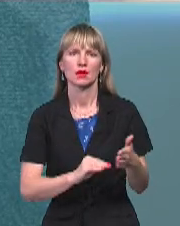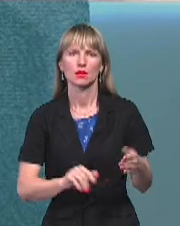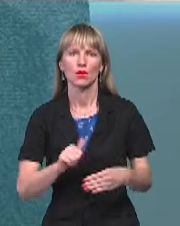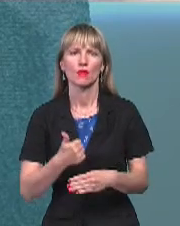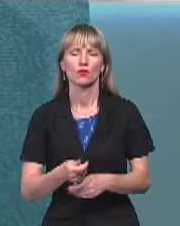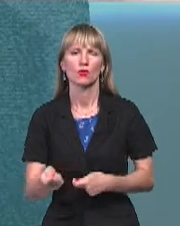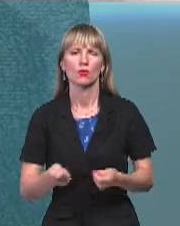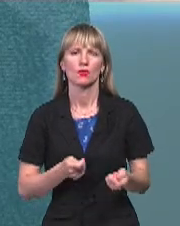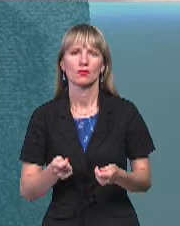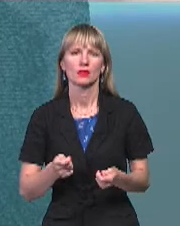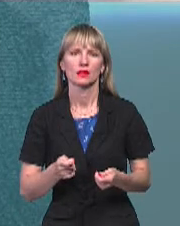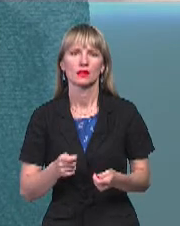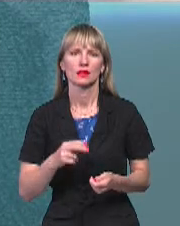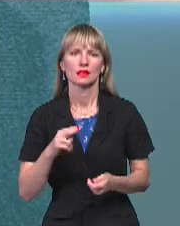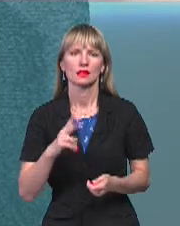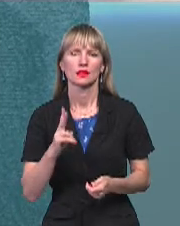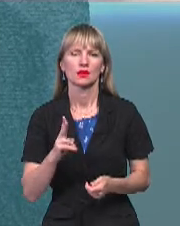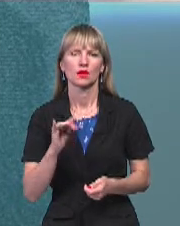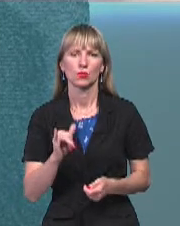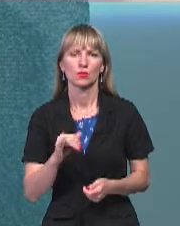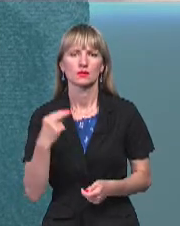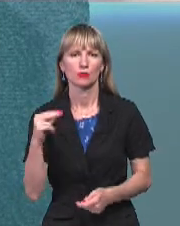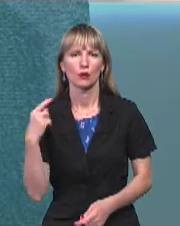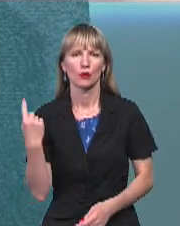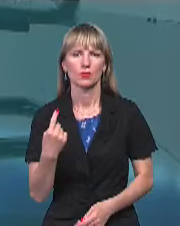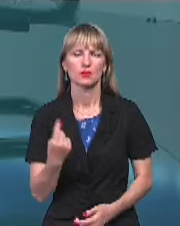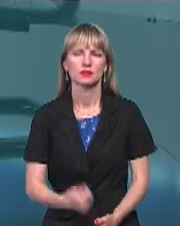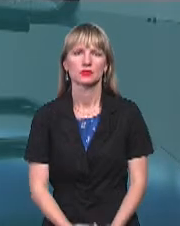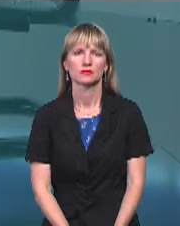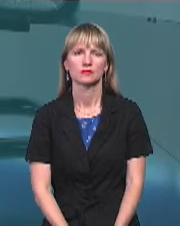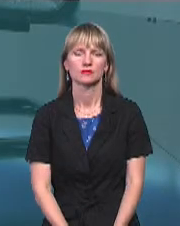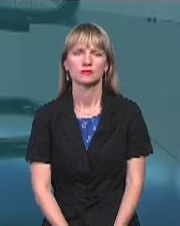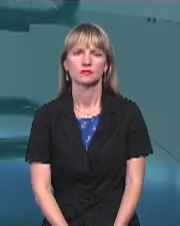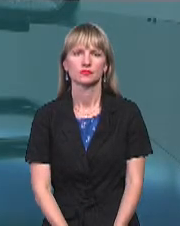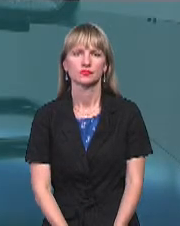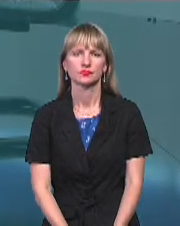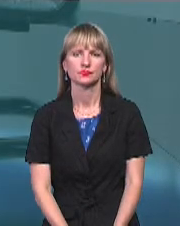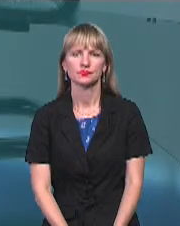управління ДГК у Запорізькій області.